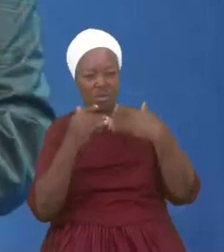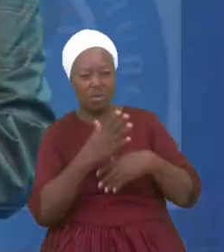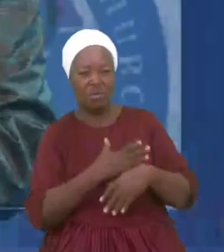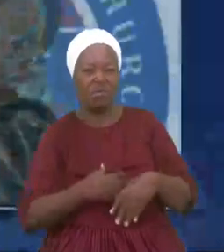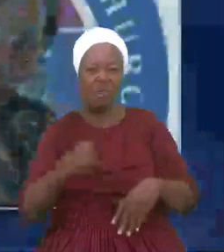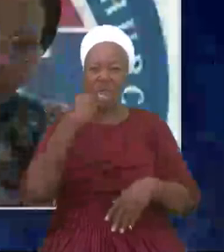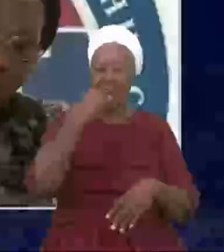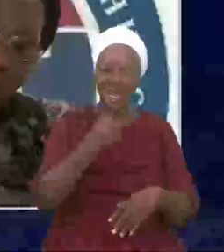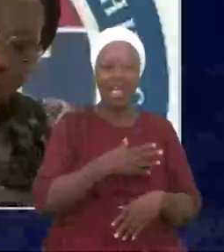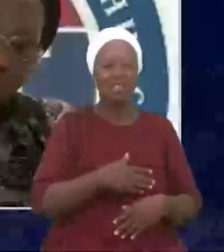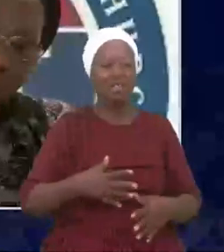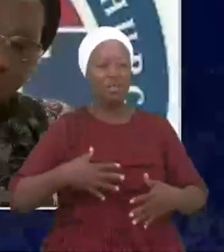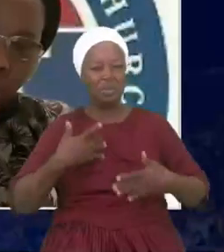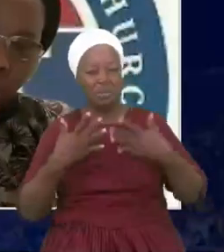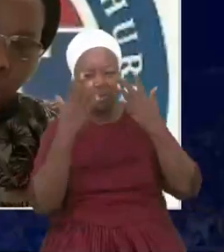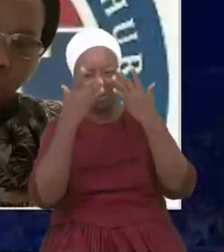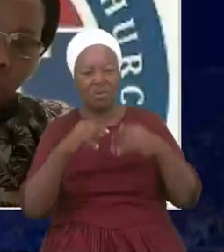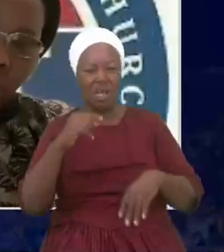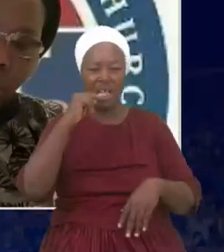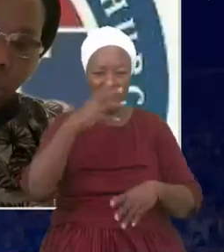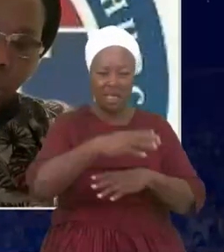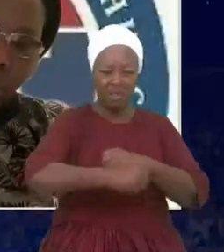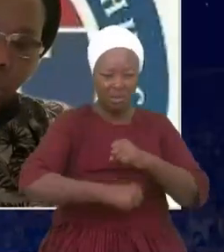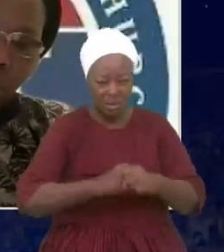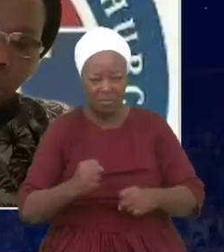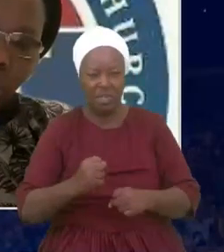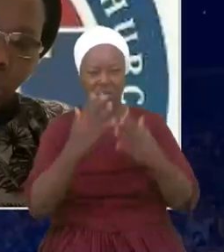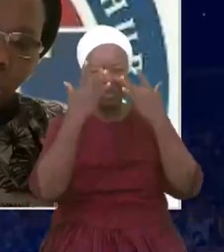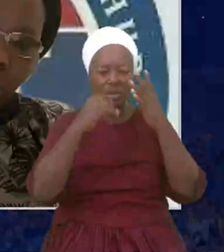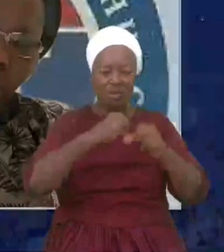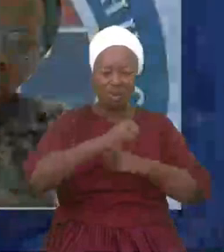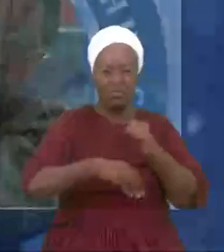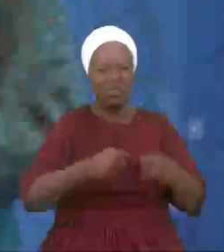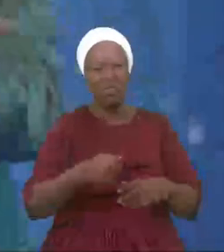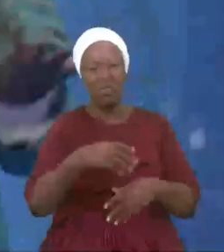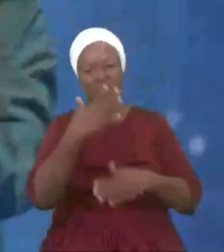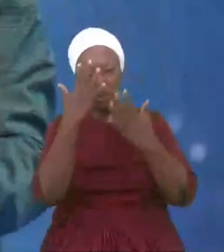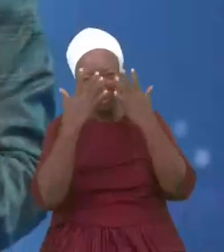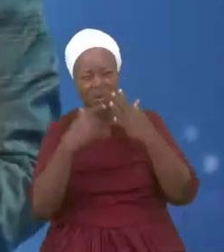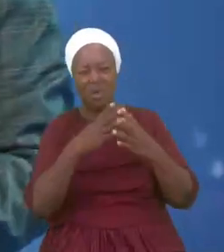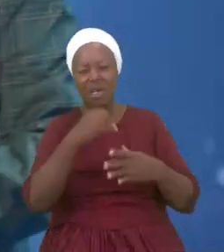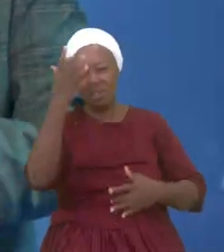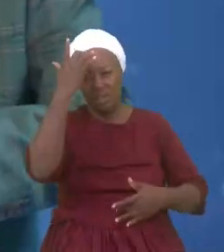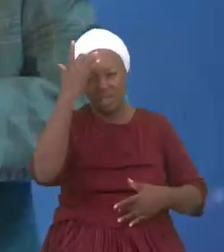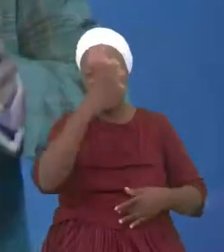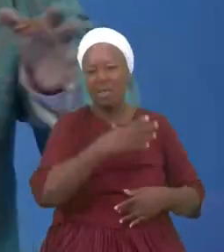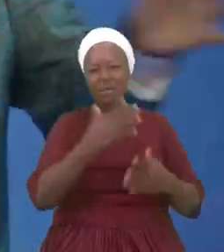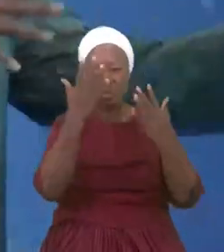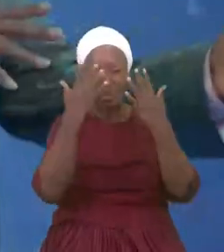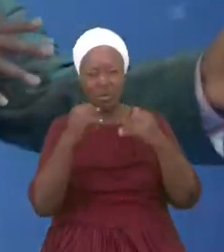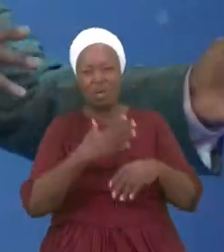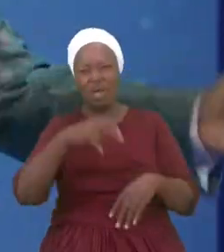honorera leur tête l'allégresse et la joie s'approcheront l'allégresse et la souffrance